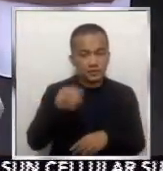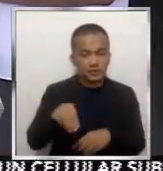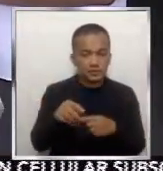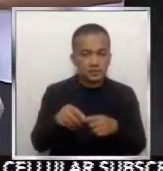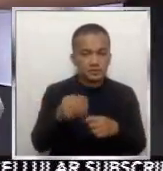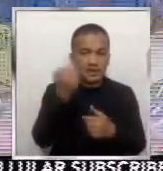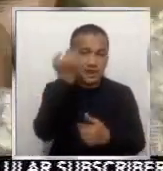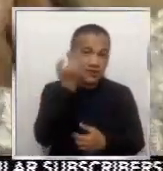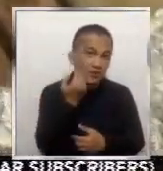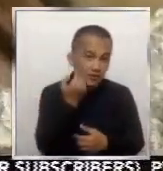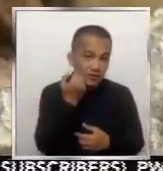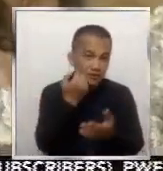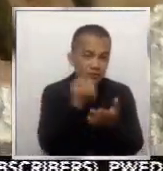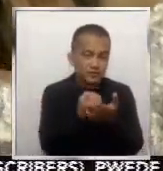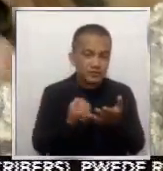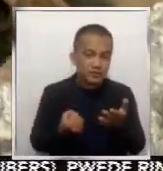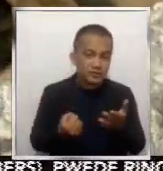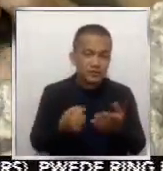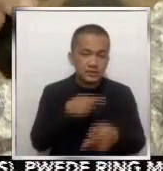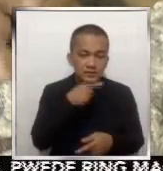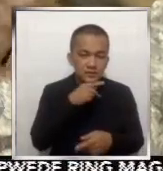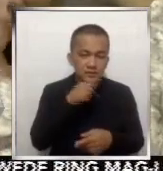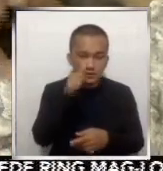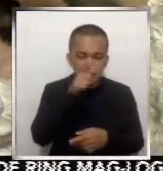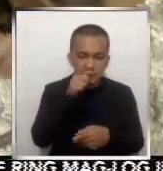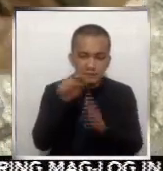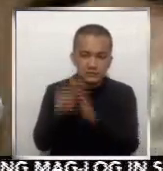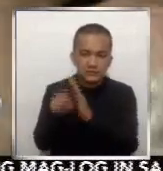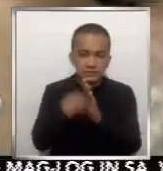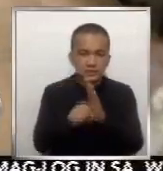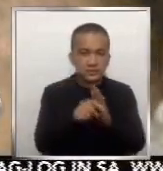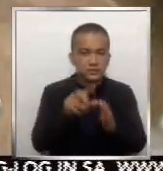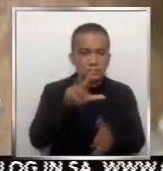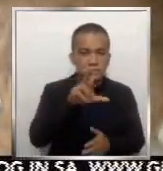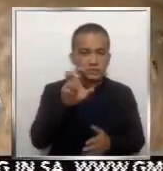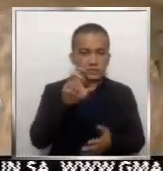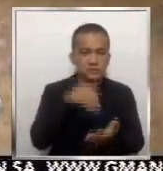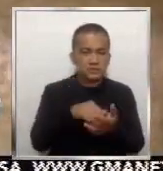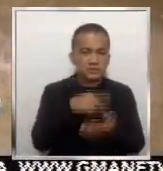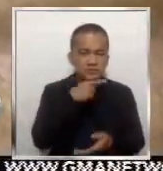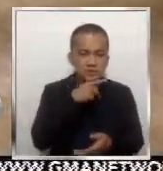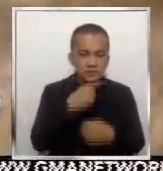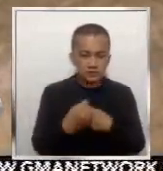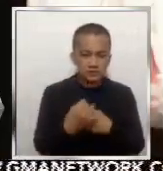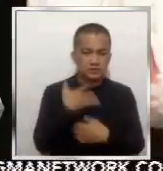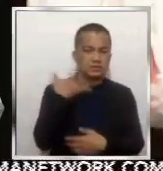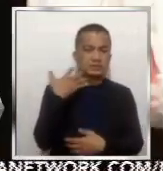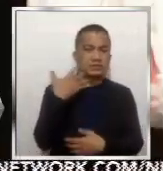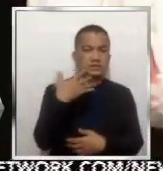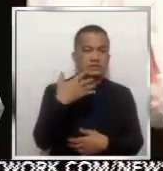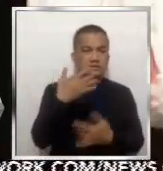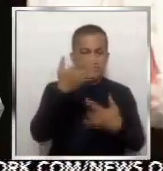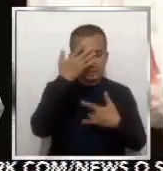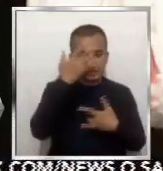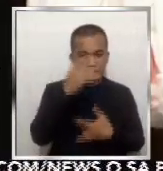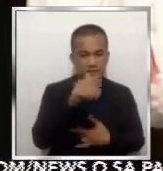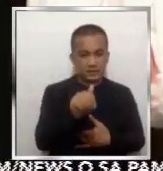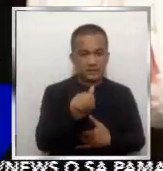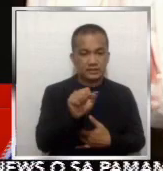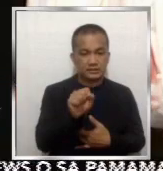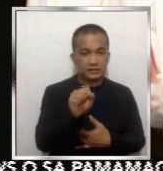supply ng baboy sa Luzon ng katay ng mahigit 300,000 baboy na tinamaan ng African swine fever. Yung baboy,